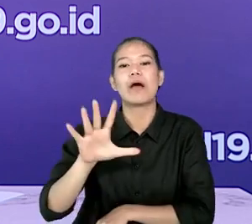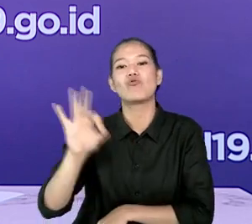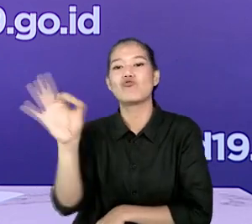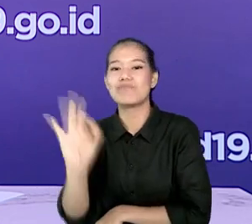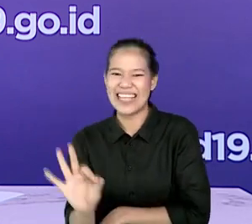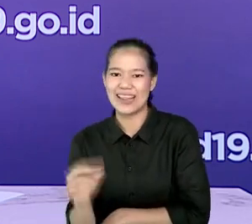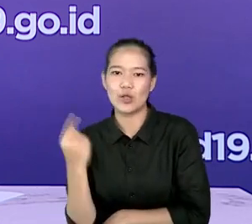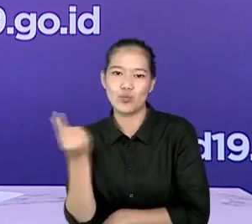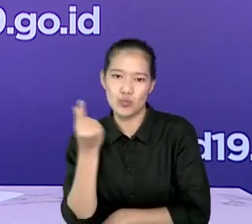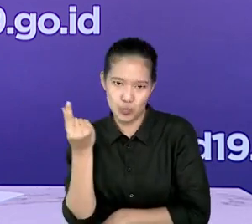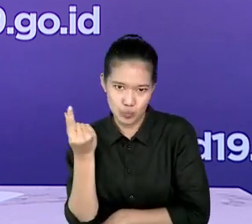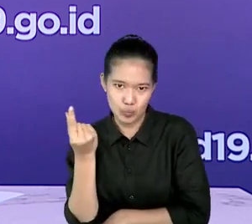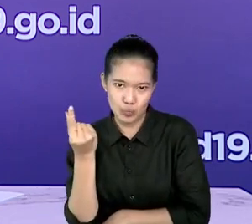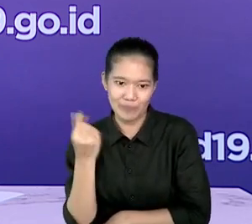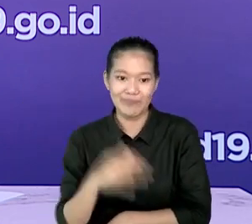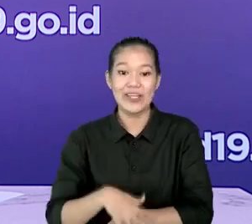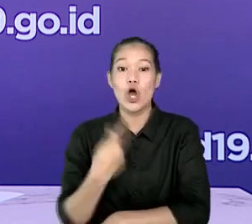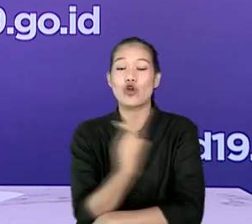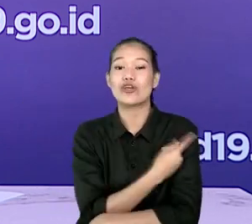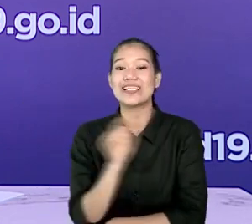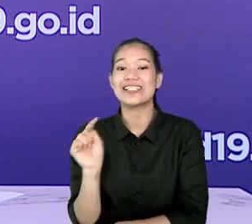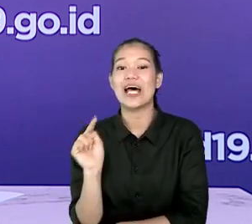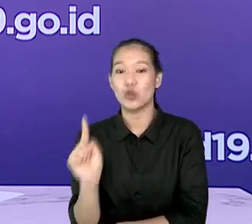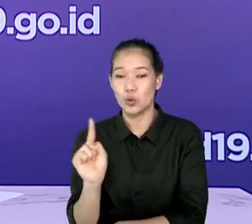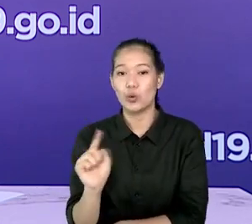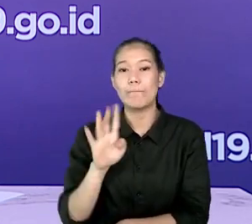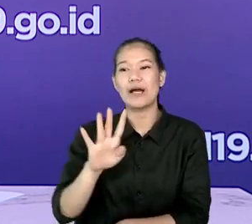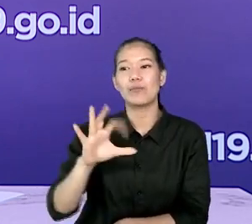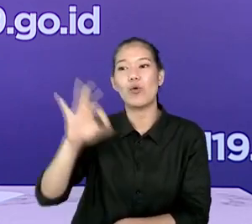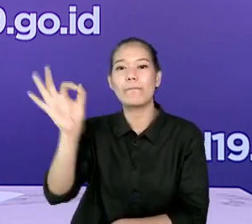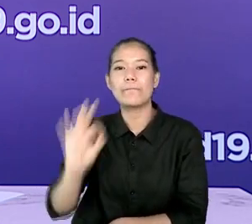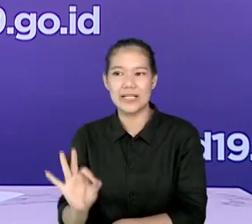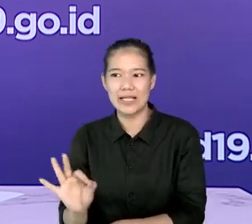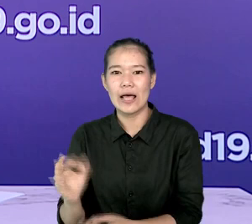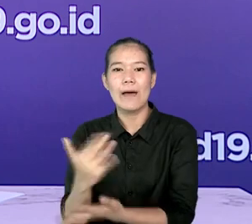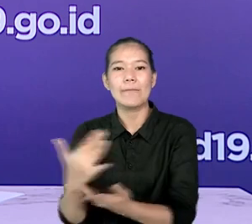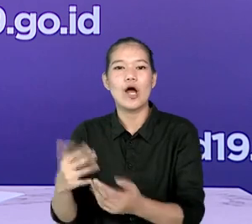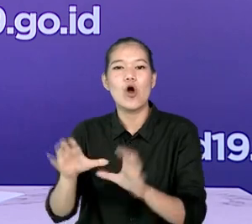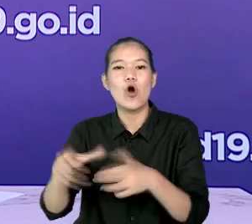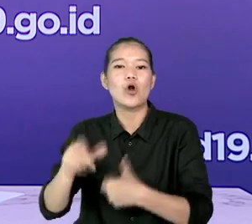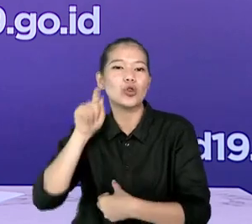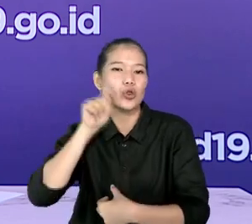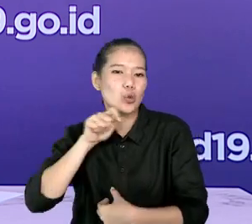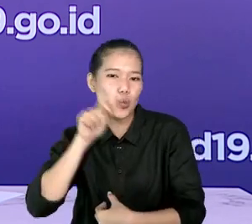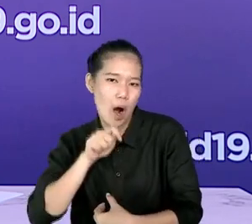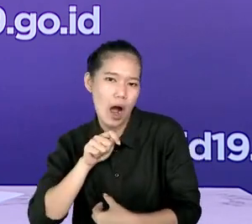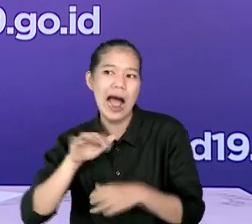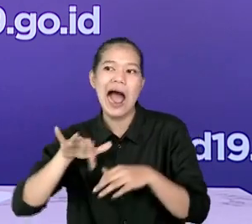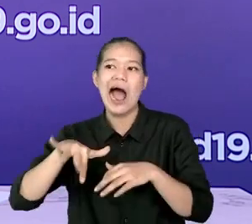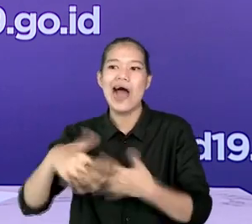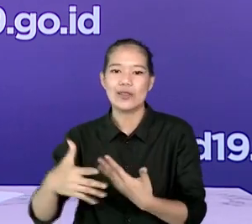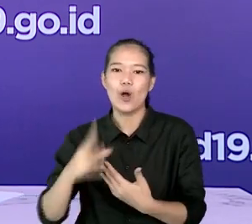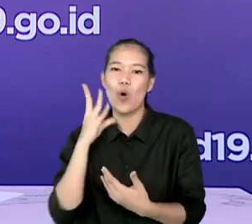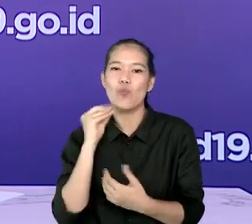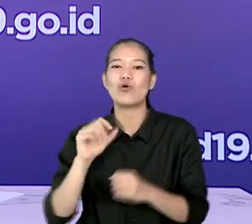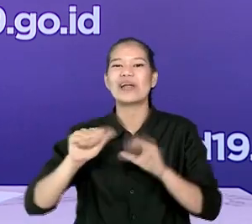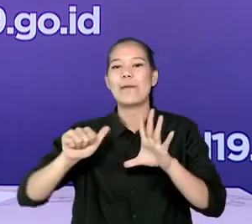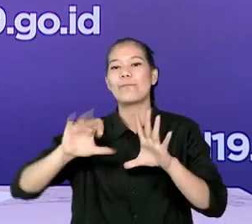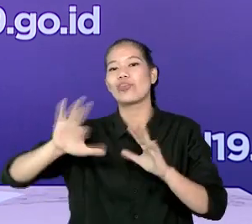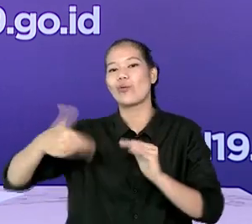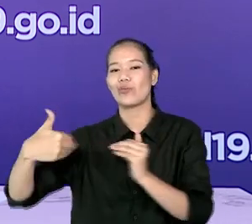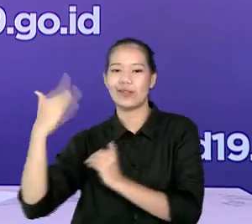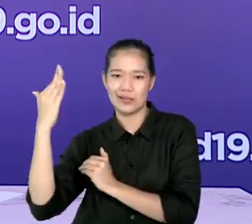penduduk secara umum dan dosis satu kepada 40% penduduk lansia atau lebih dari enam Club